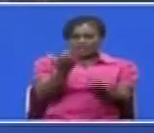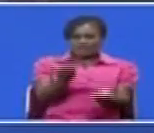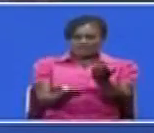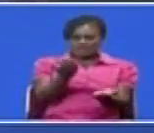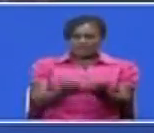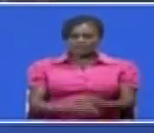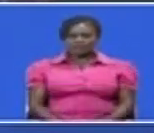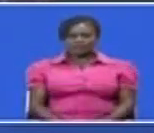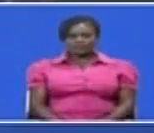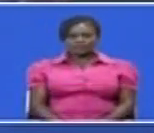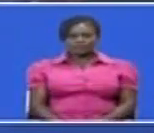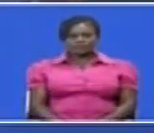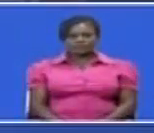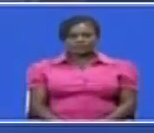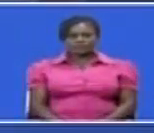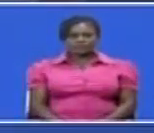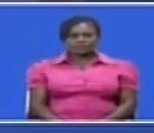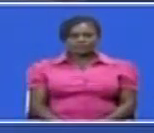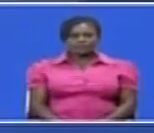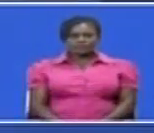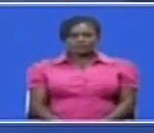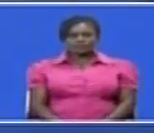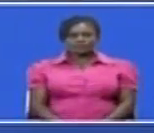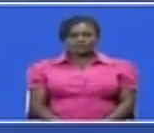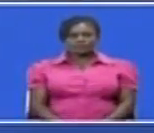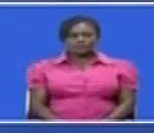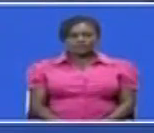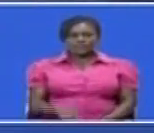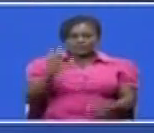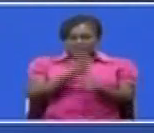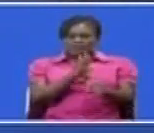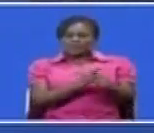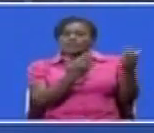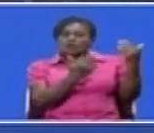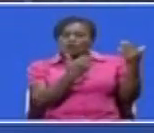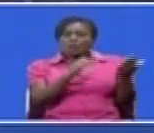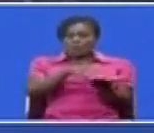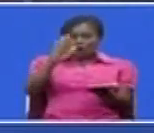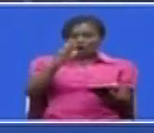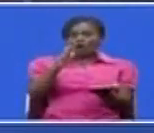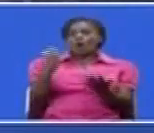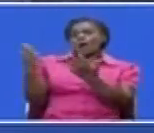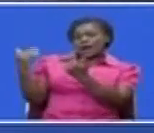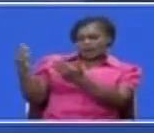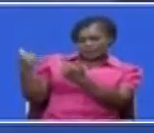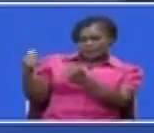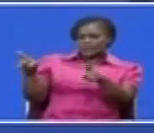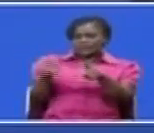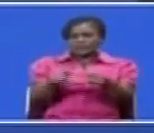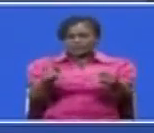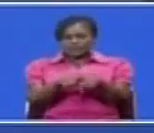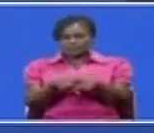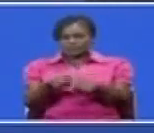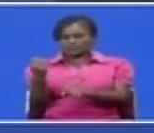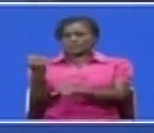We want sponsors to come into this and actually help us do this thing. We have very many more games coming up and we have a very big game coming up on the 26th